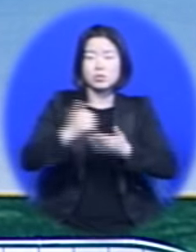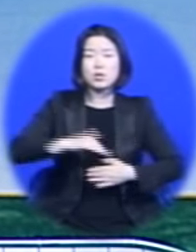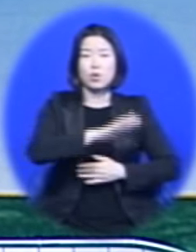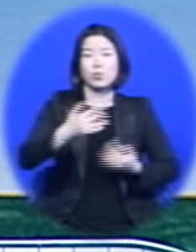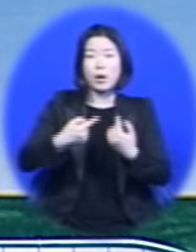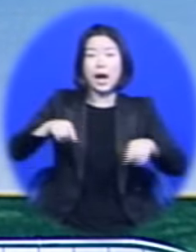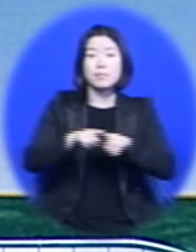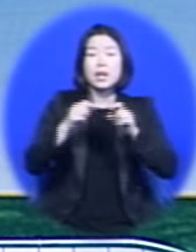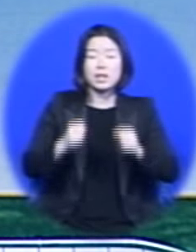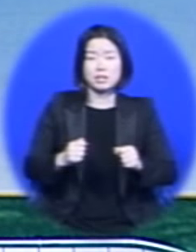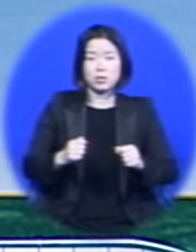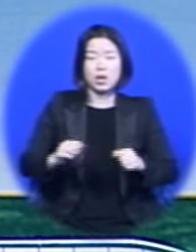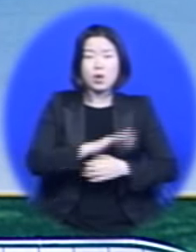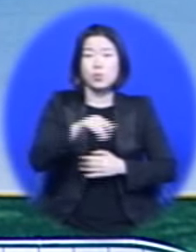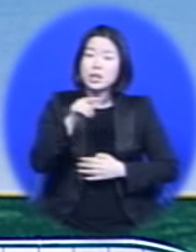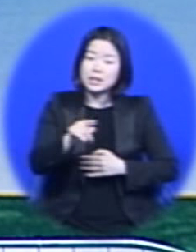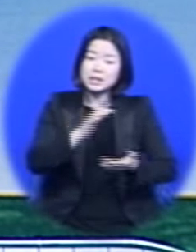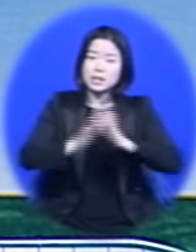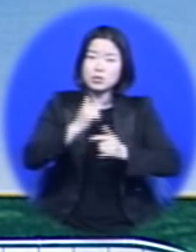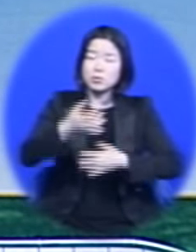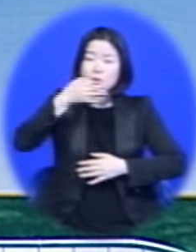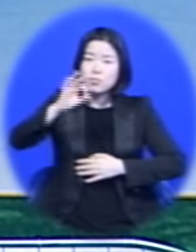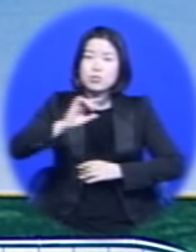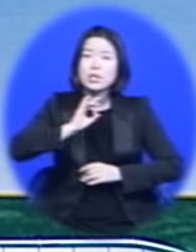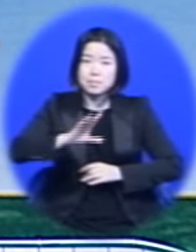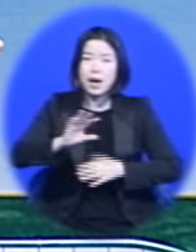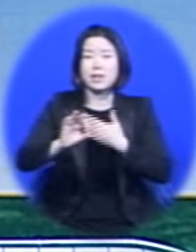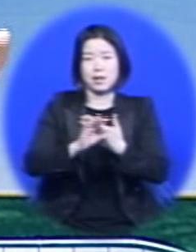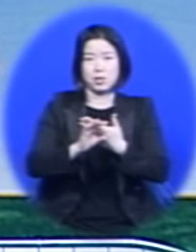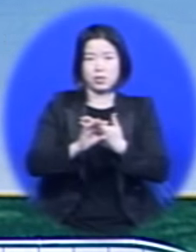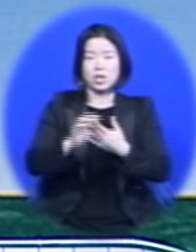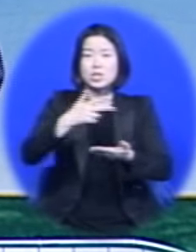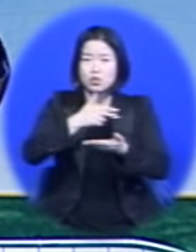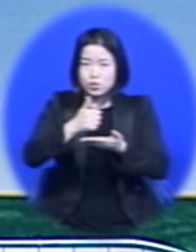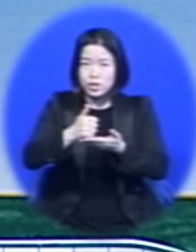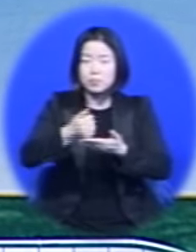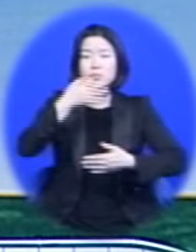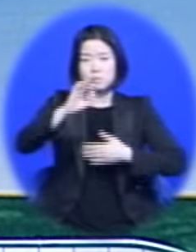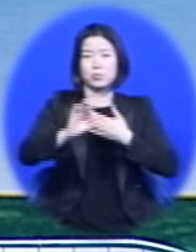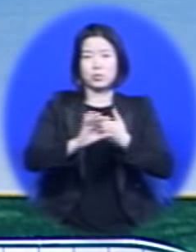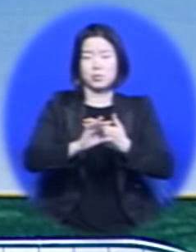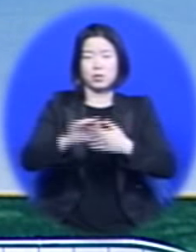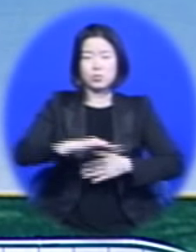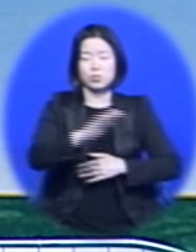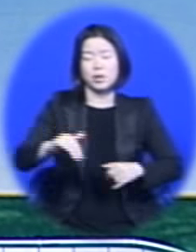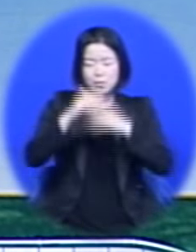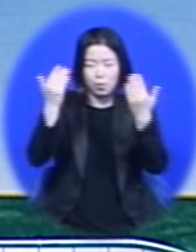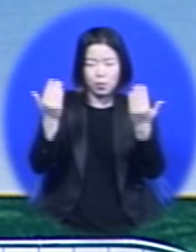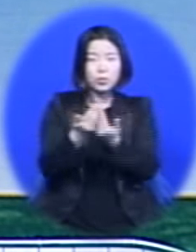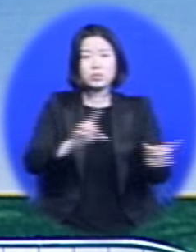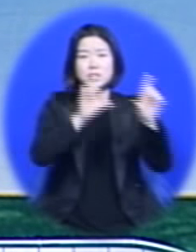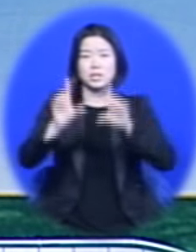우리가 그 예수님을 정말 부르기만 하면, 주님이라고 부르면 그 주님은 우리의 모든 삶을